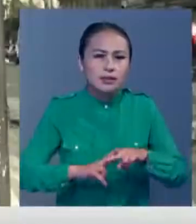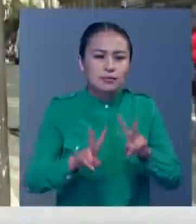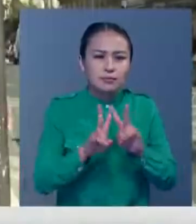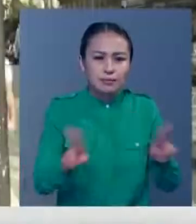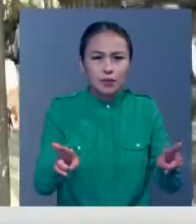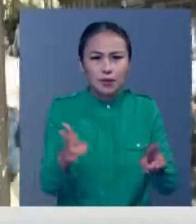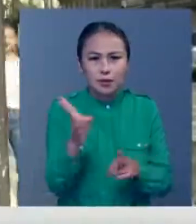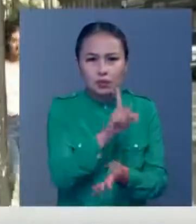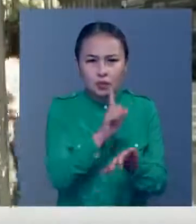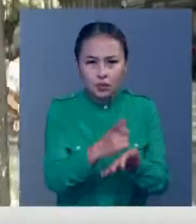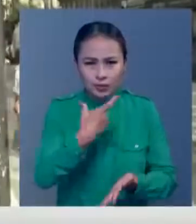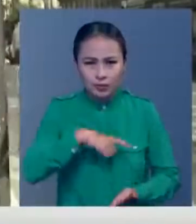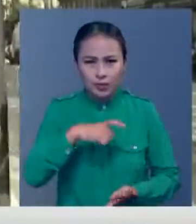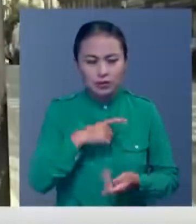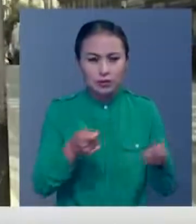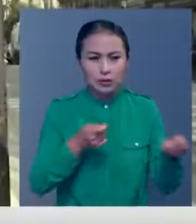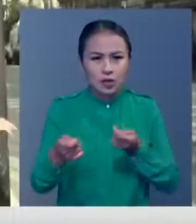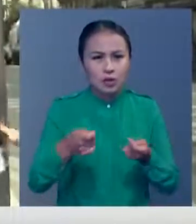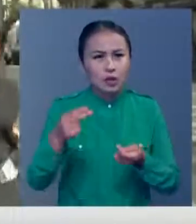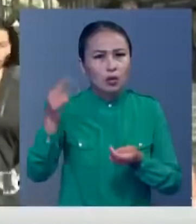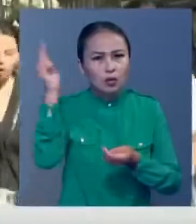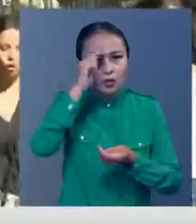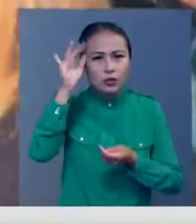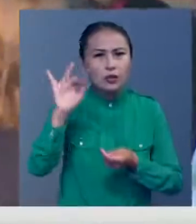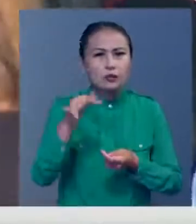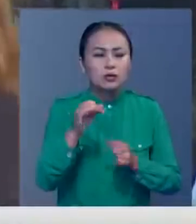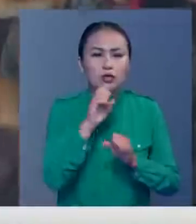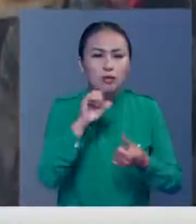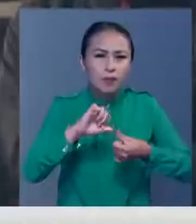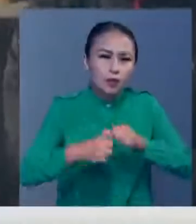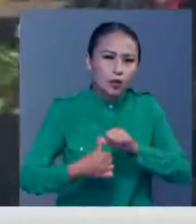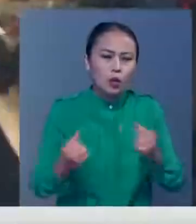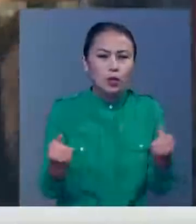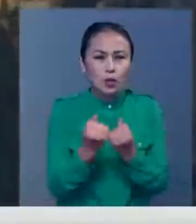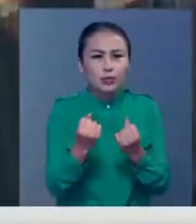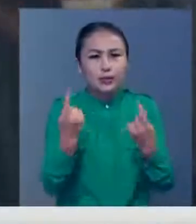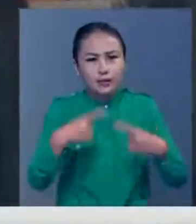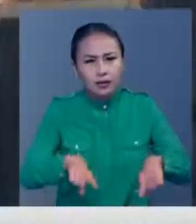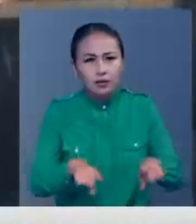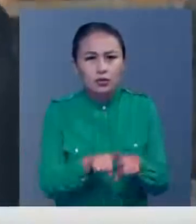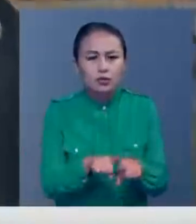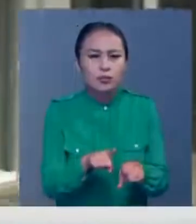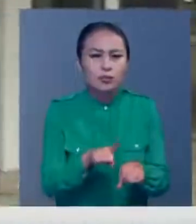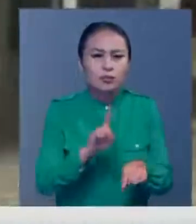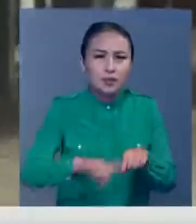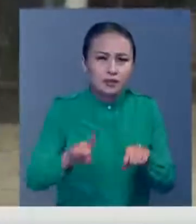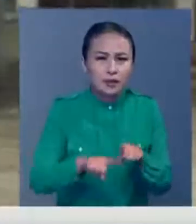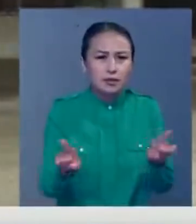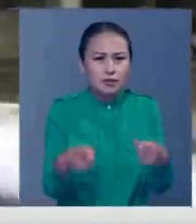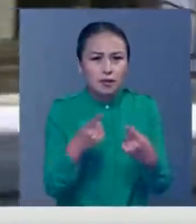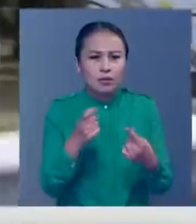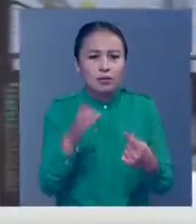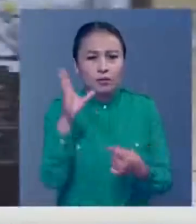азайту, жергілікті өзін-өзі басқаруды күшейту және тұрақты дамуды қолдау сияқты шаралар дағдарыс тұзағынан шығып, оны